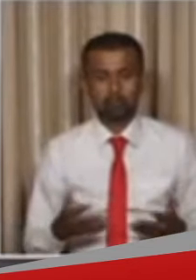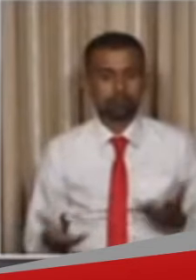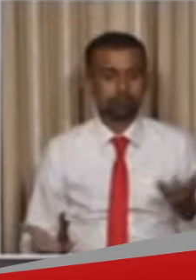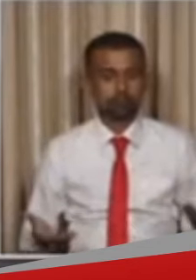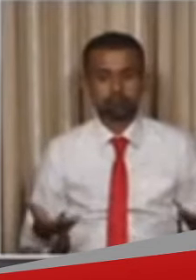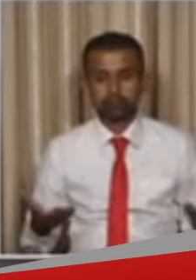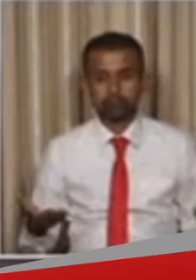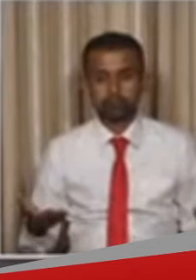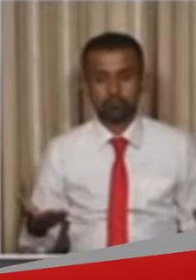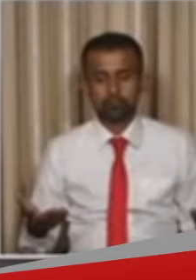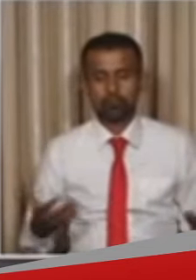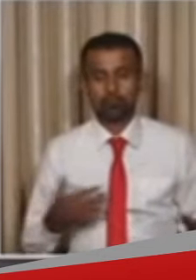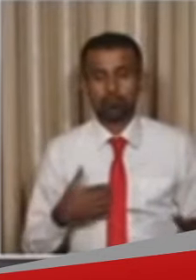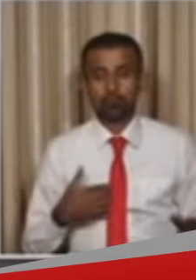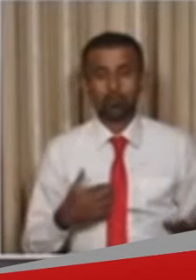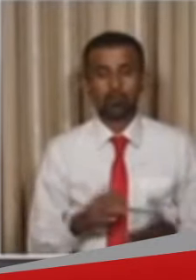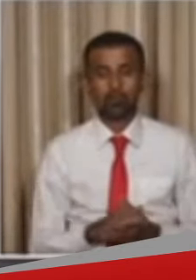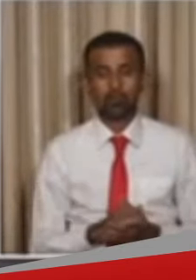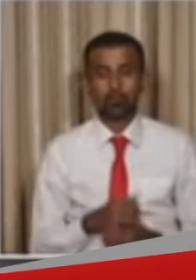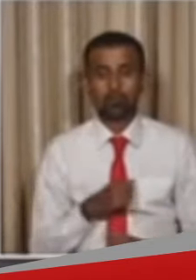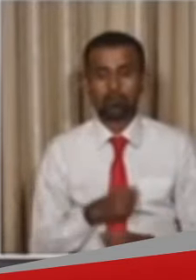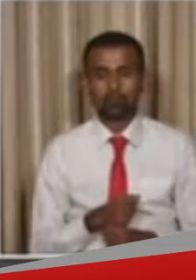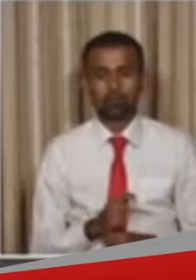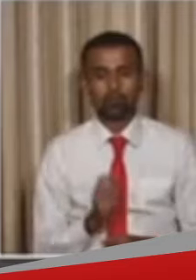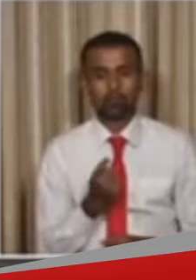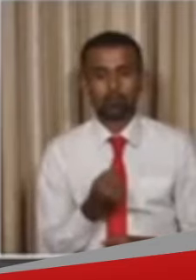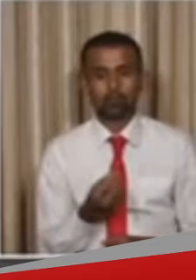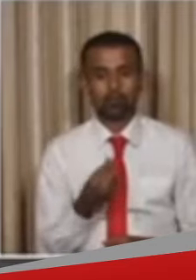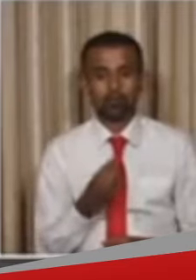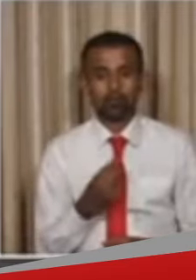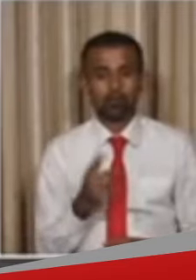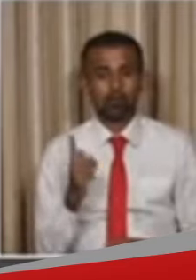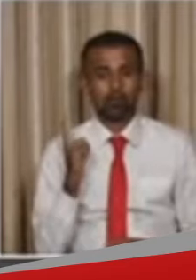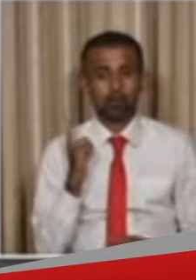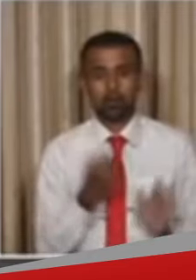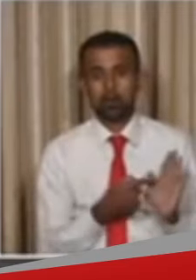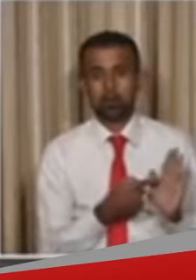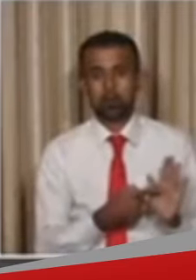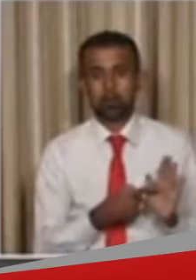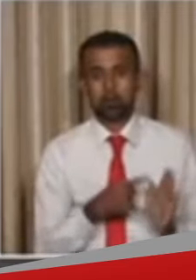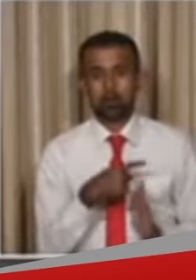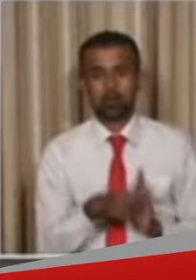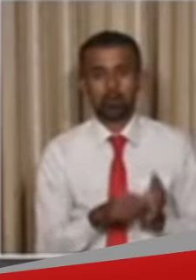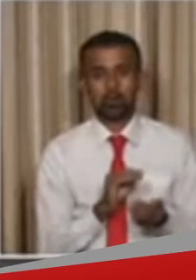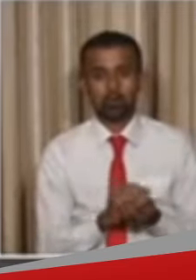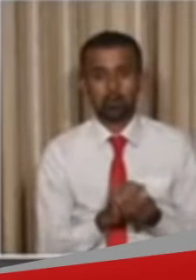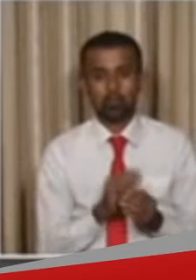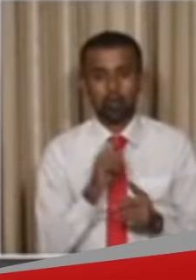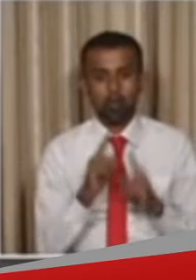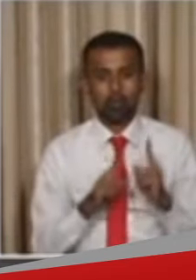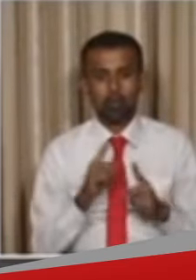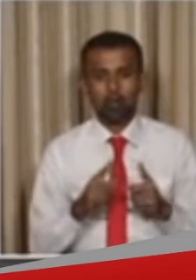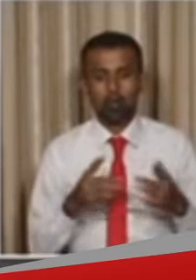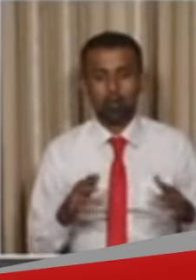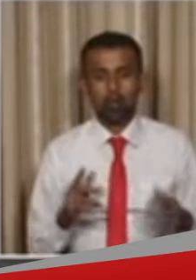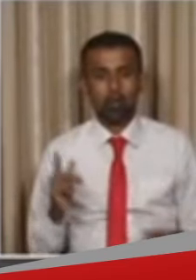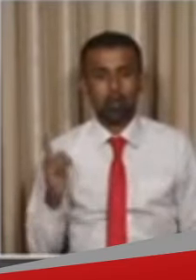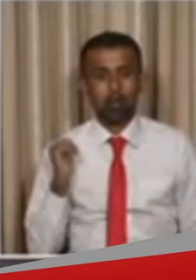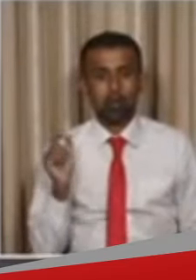නැතුව අපේ ආණ්ඩුව බලයට ආවේ රණවිරුව පෙන්නලා ජාතික ආරක්ෂාව කතා කළා.